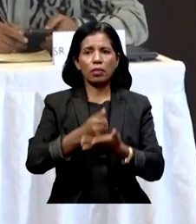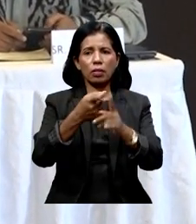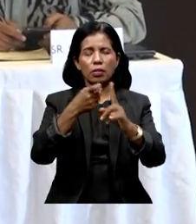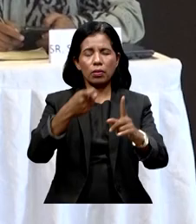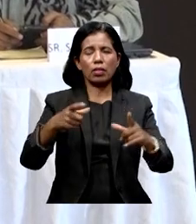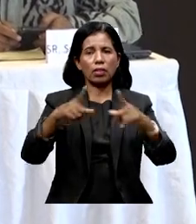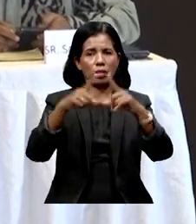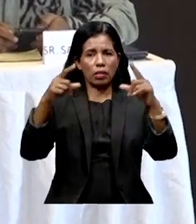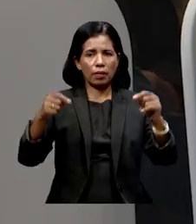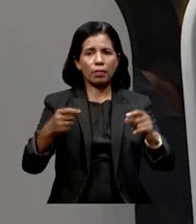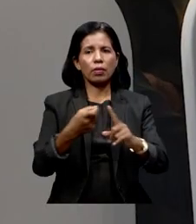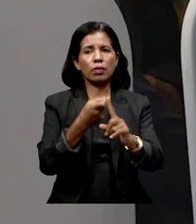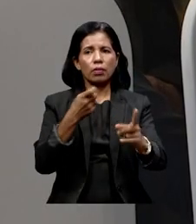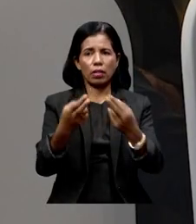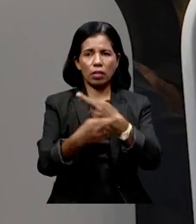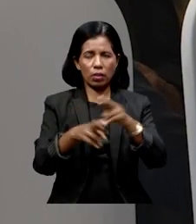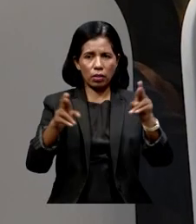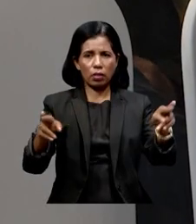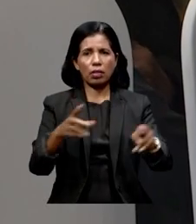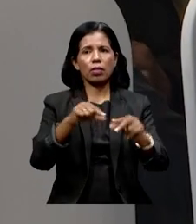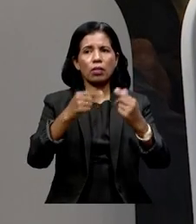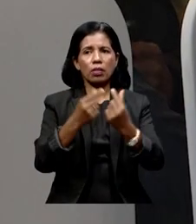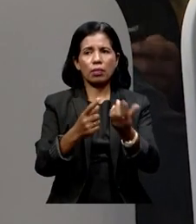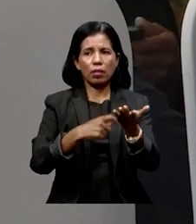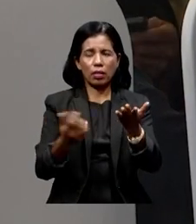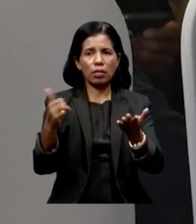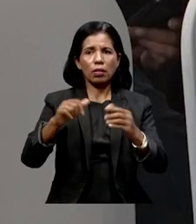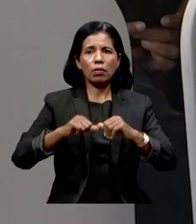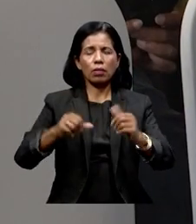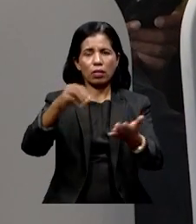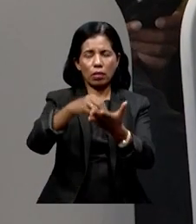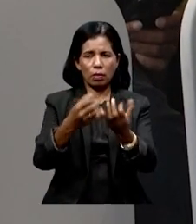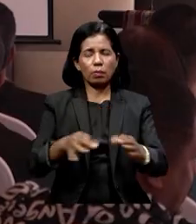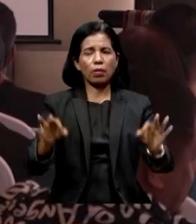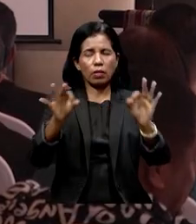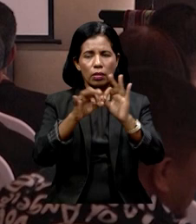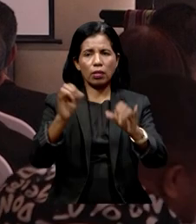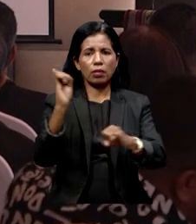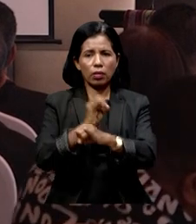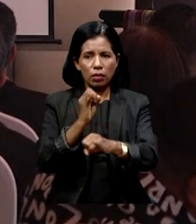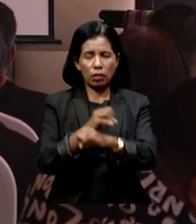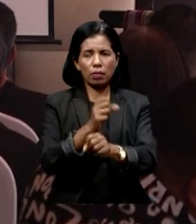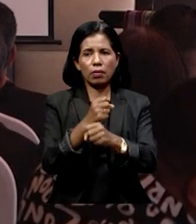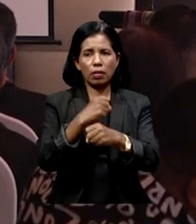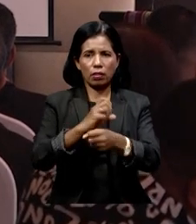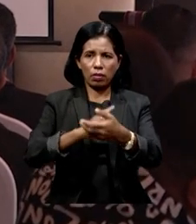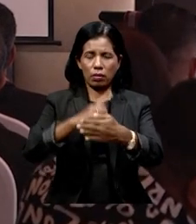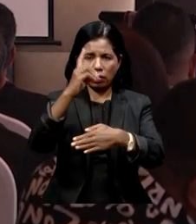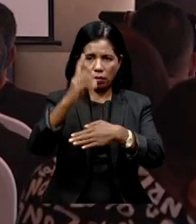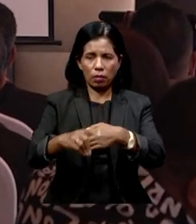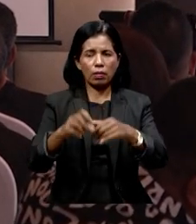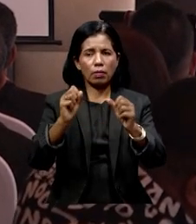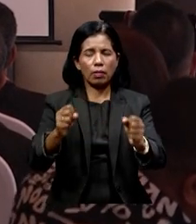JICA. Lius si resultado studi torne equipa tecnico sira continua tau prioritare ba setor industria o di bele halo desenvolvimento nune